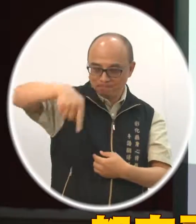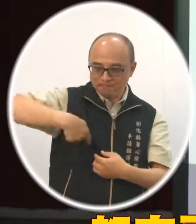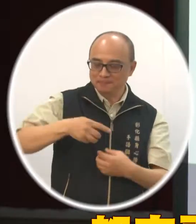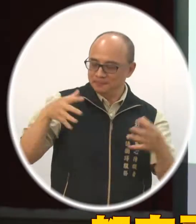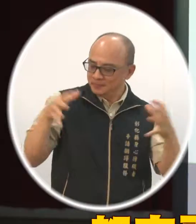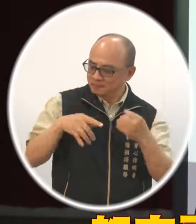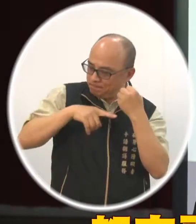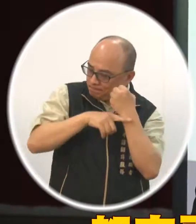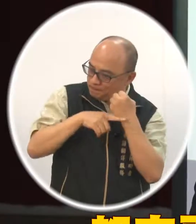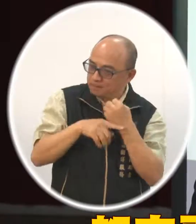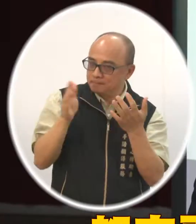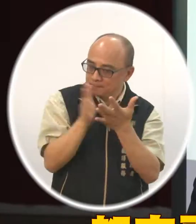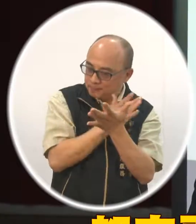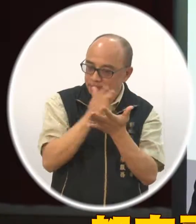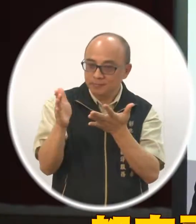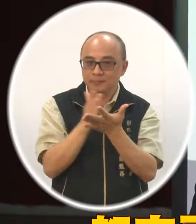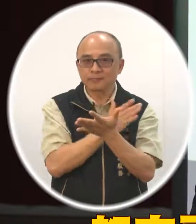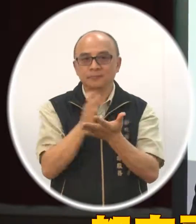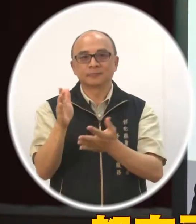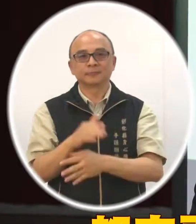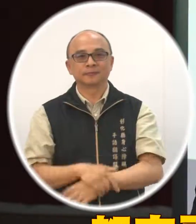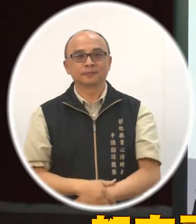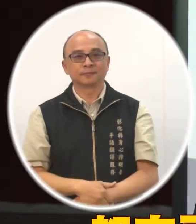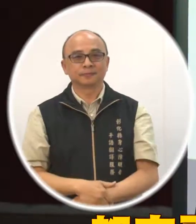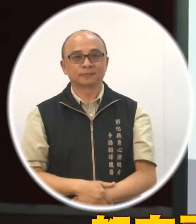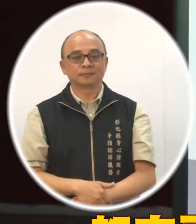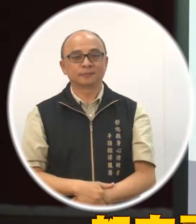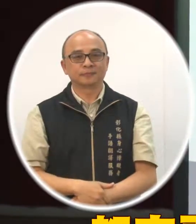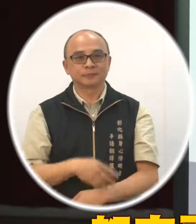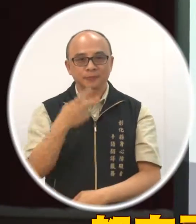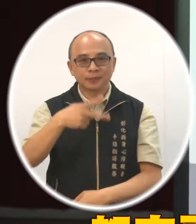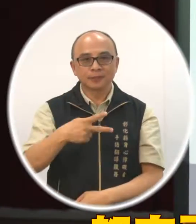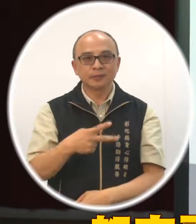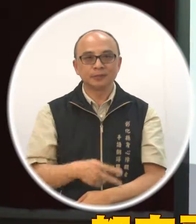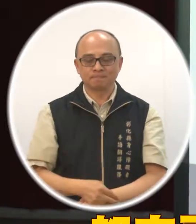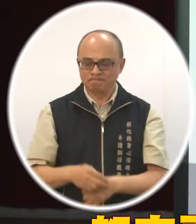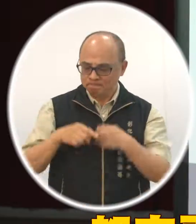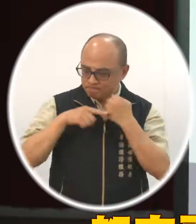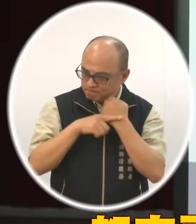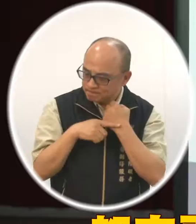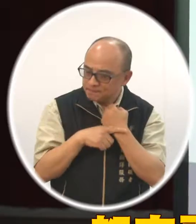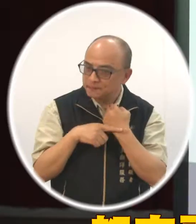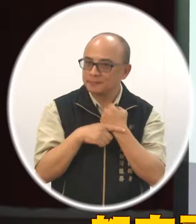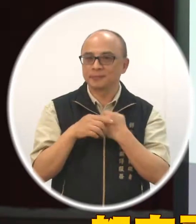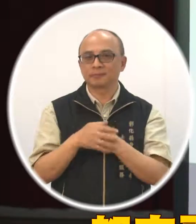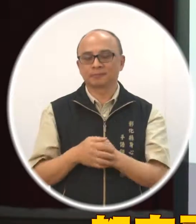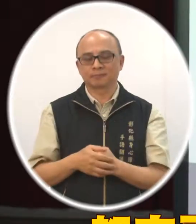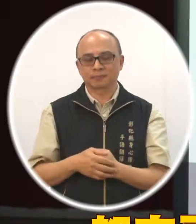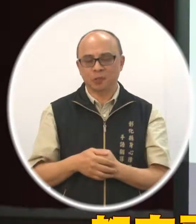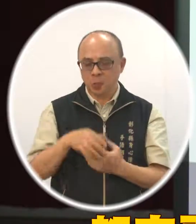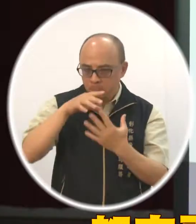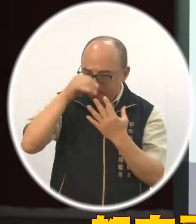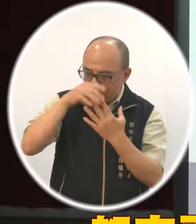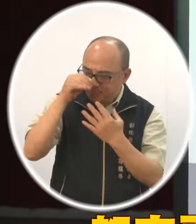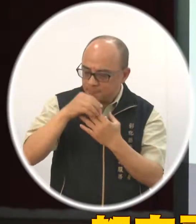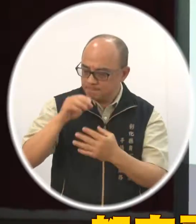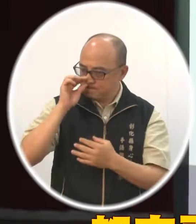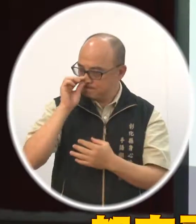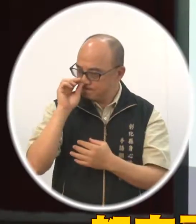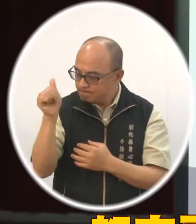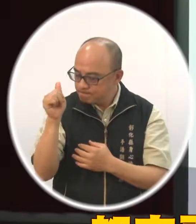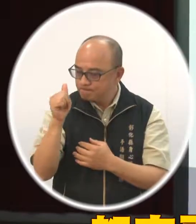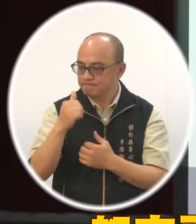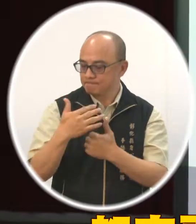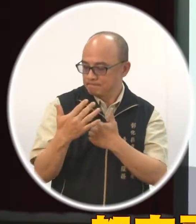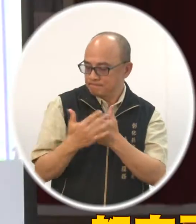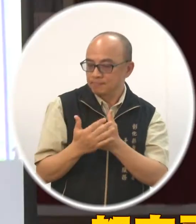个评估，哦，啊，加一个研判，哦，到底要用什么方